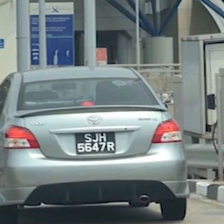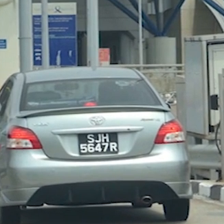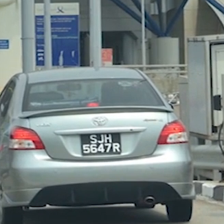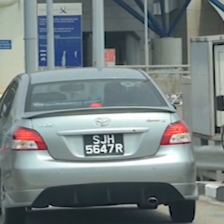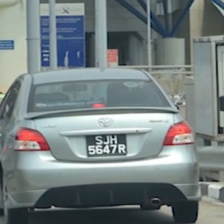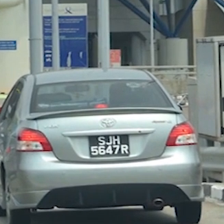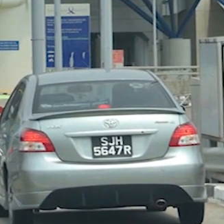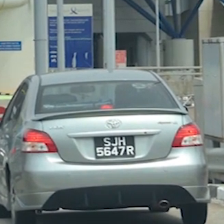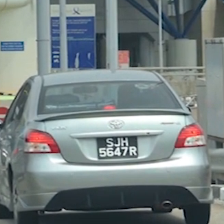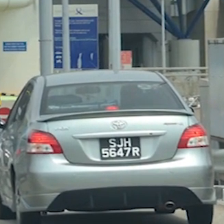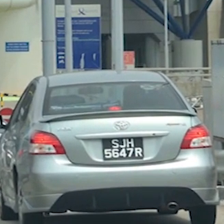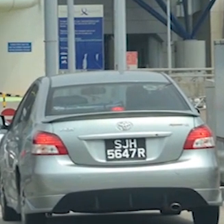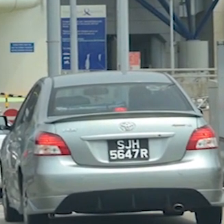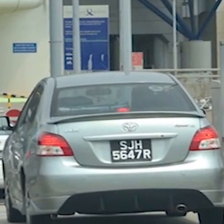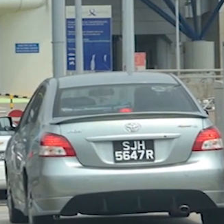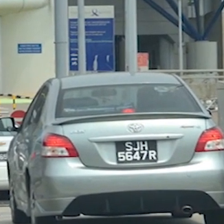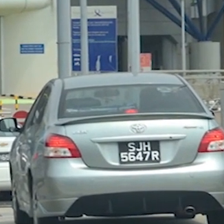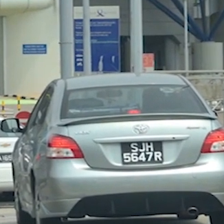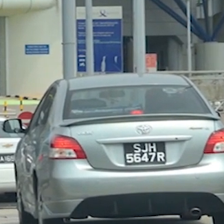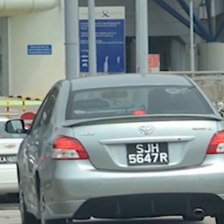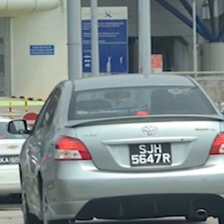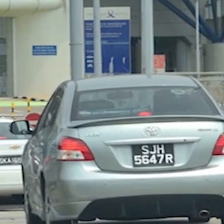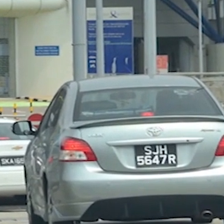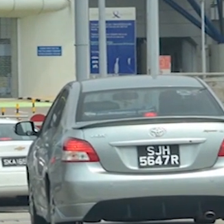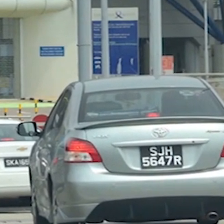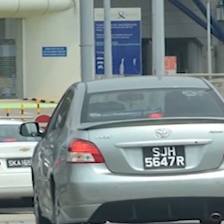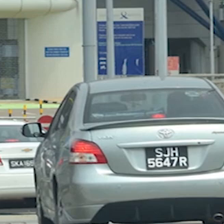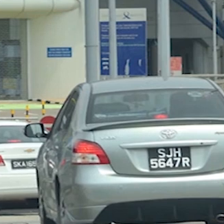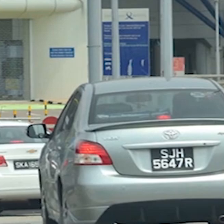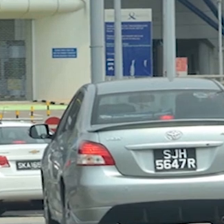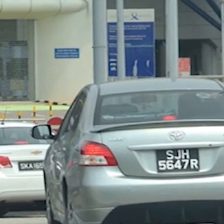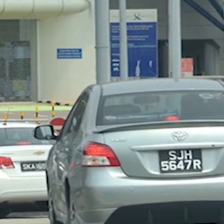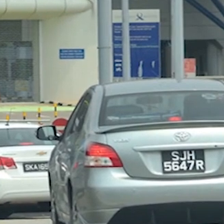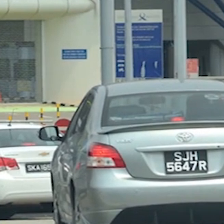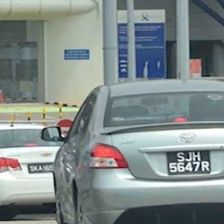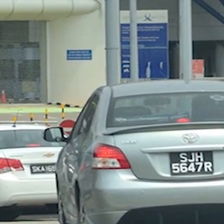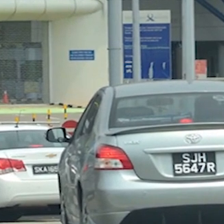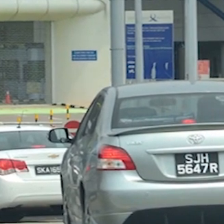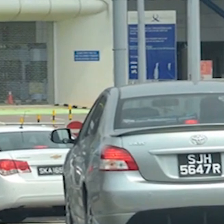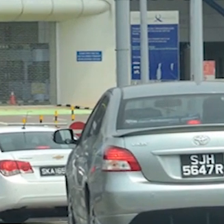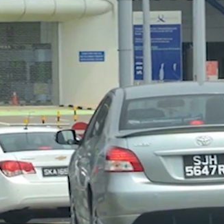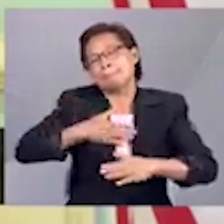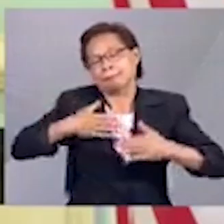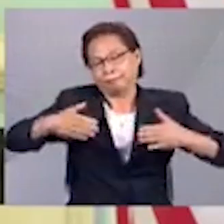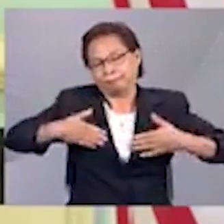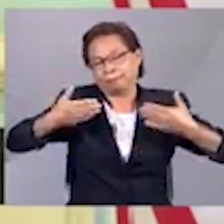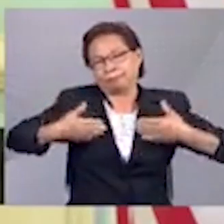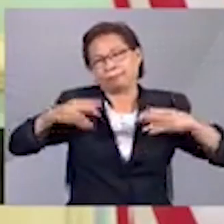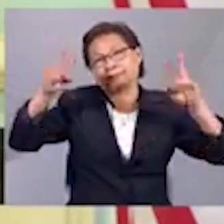juga prasyarat kita mesti menggunakan apps MySejahtera